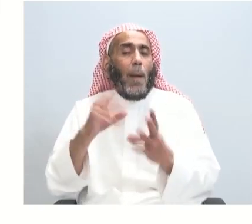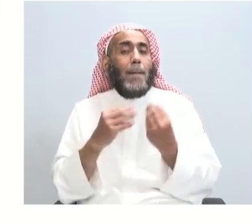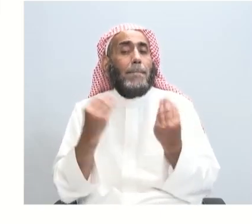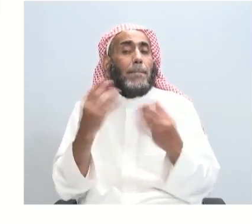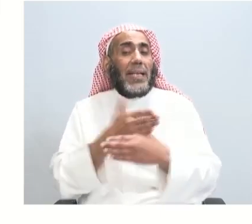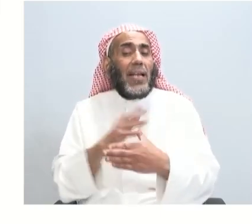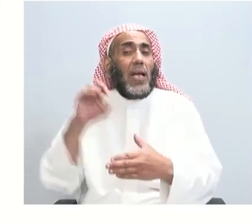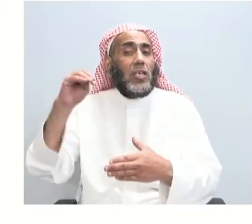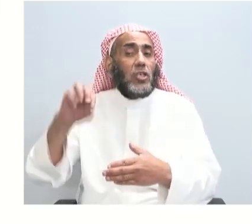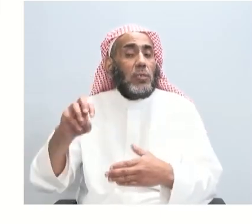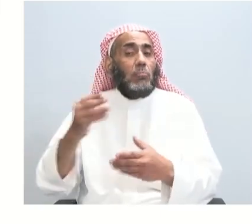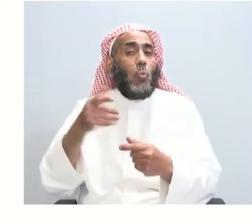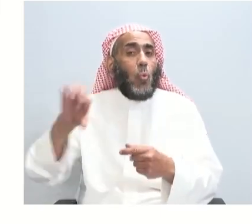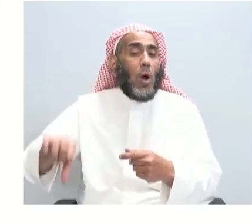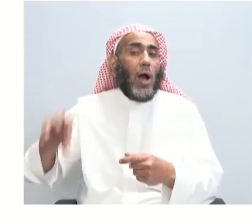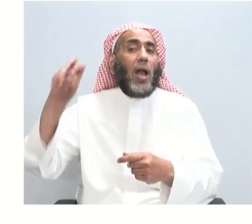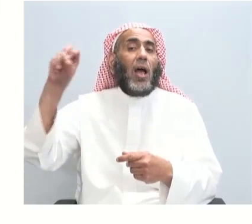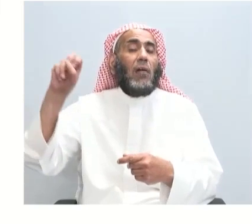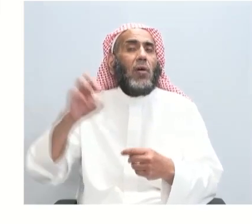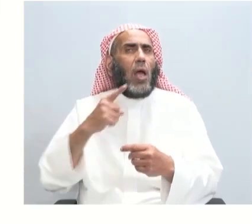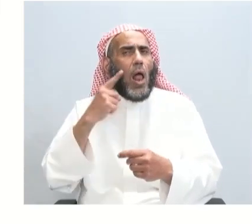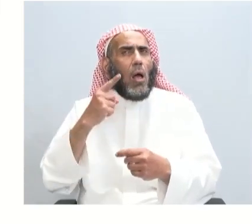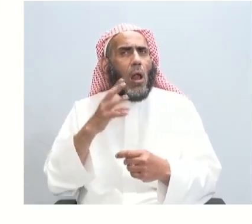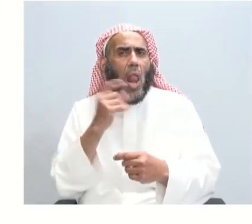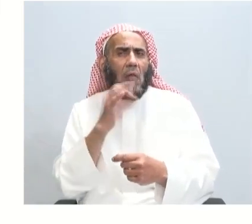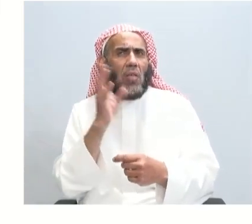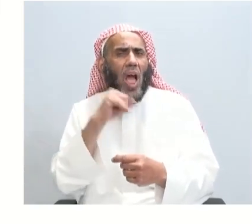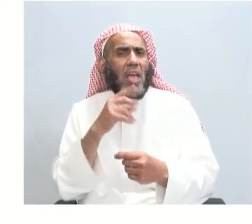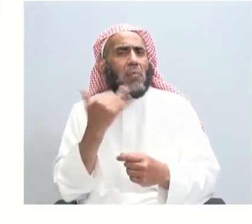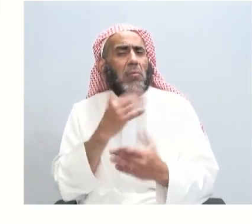والقاف، هذه علامة من علامات أن يكون لفظ غير